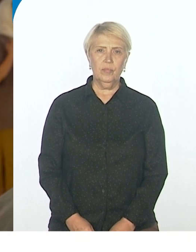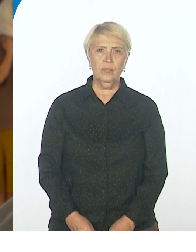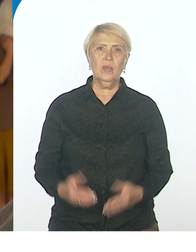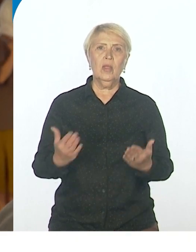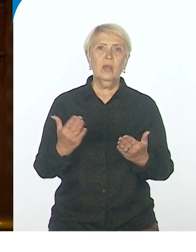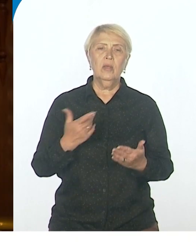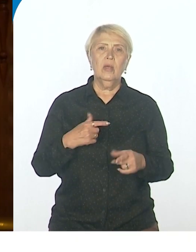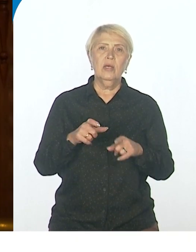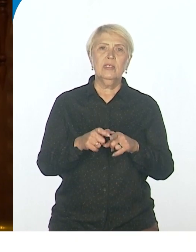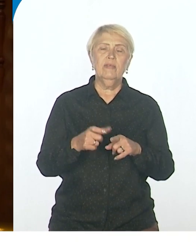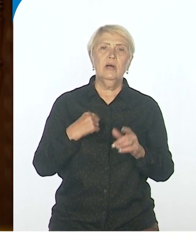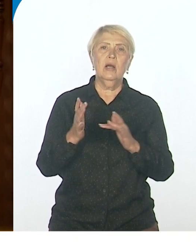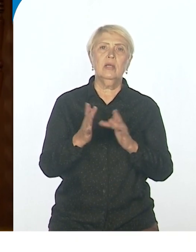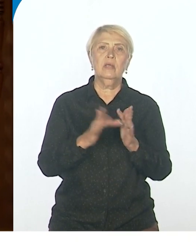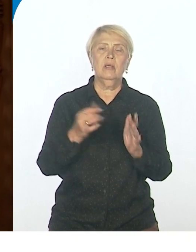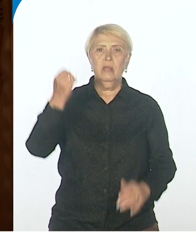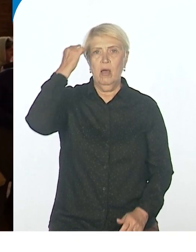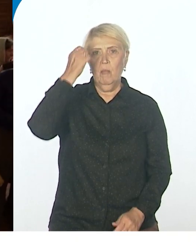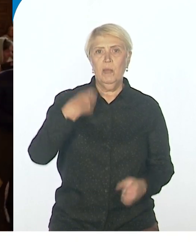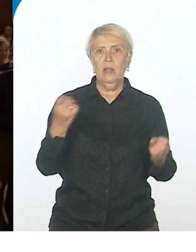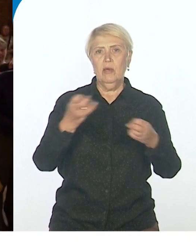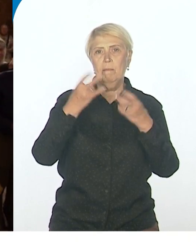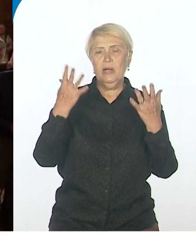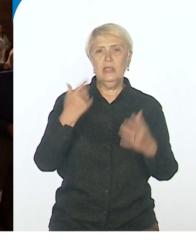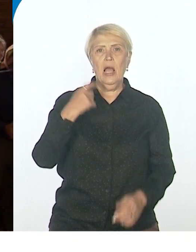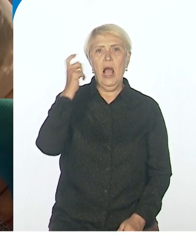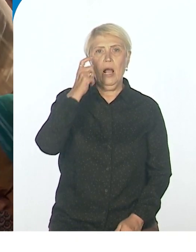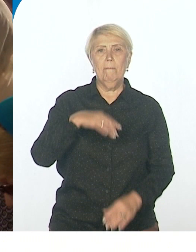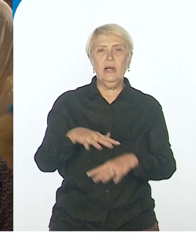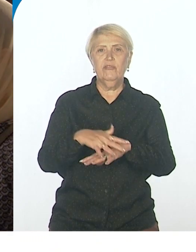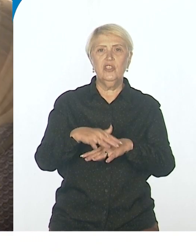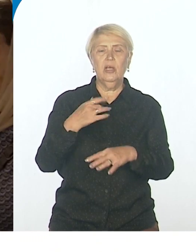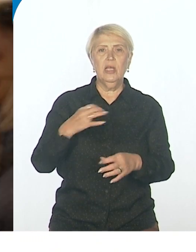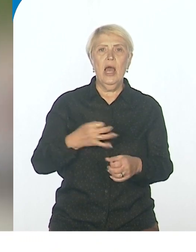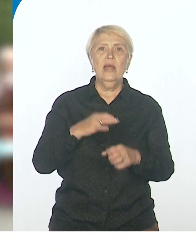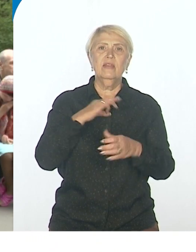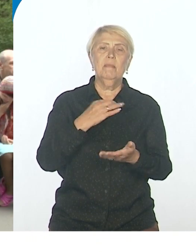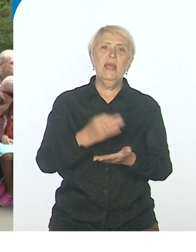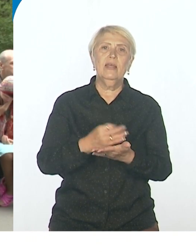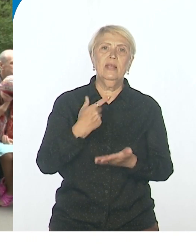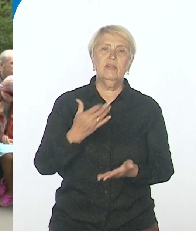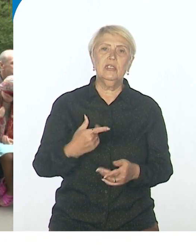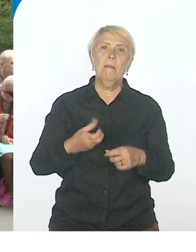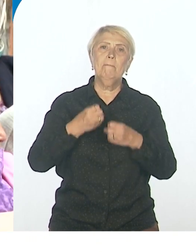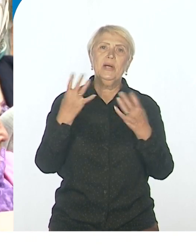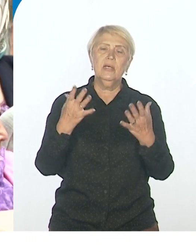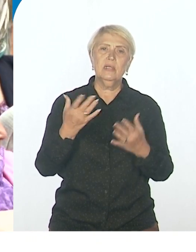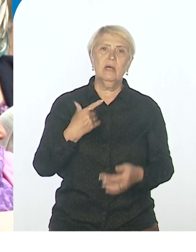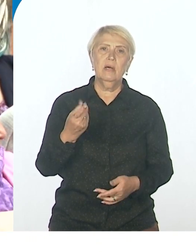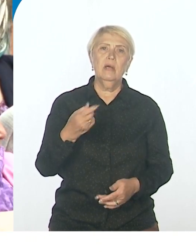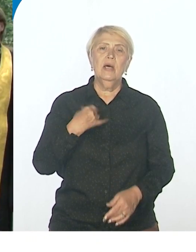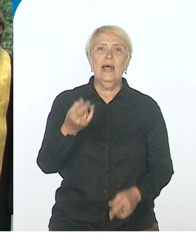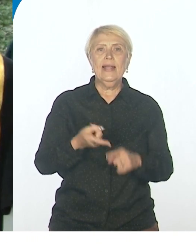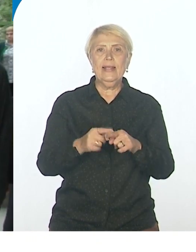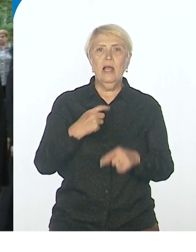такие слова Христа напомнил митрополит на празднике. Хабаровчане отметили торжество преображения. Для людей с нелегкой